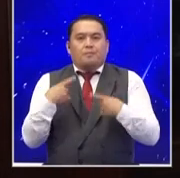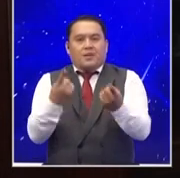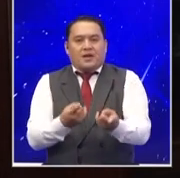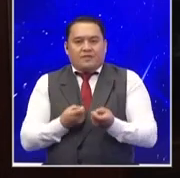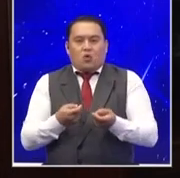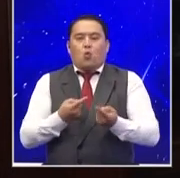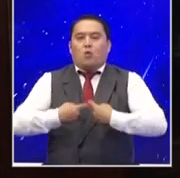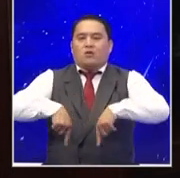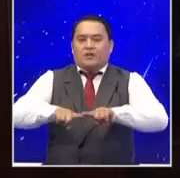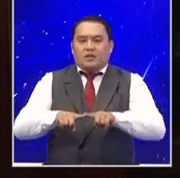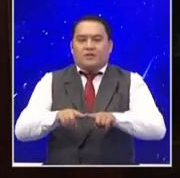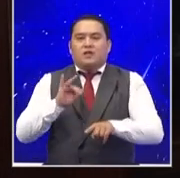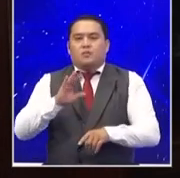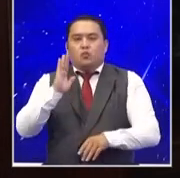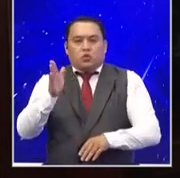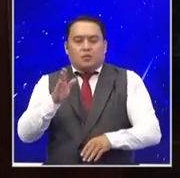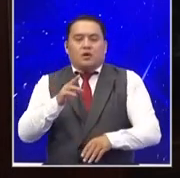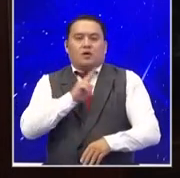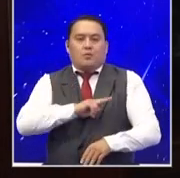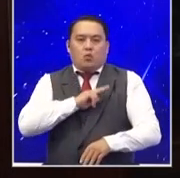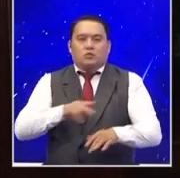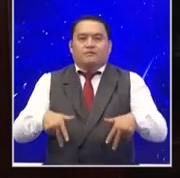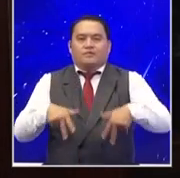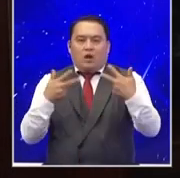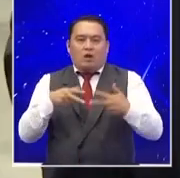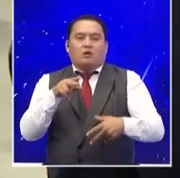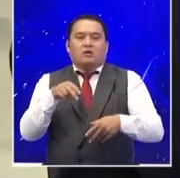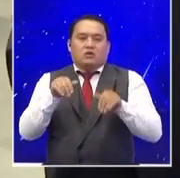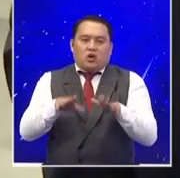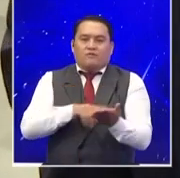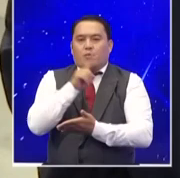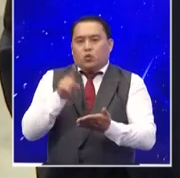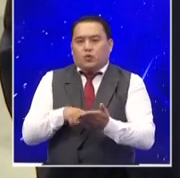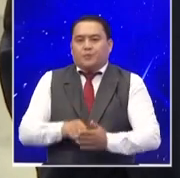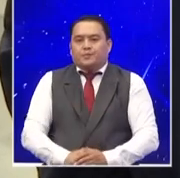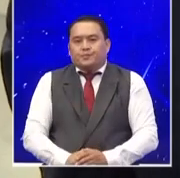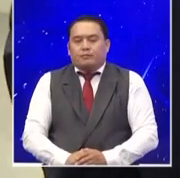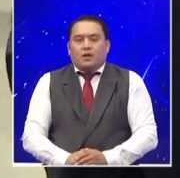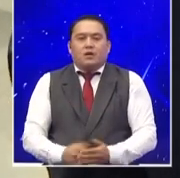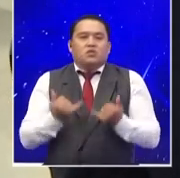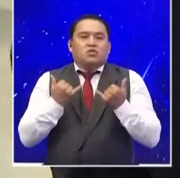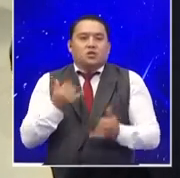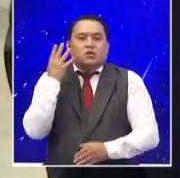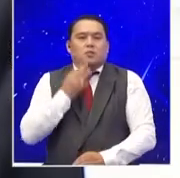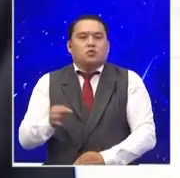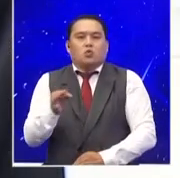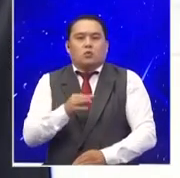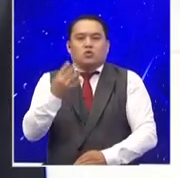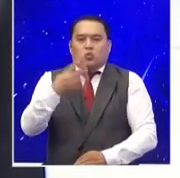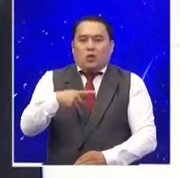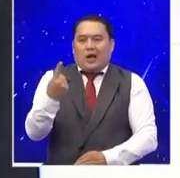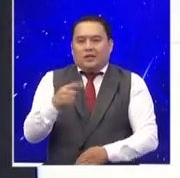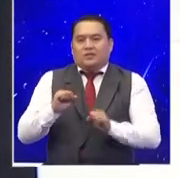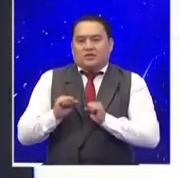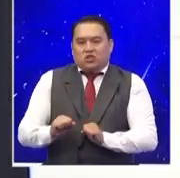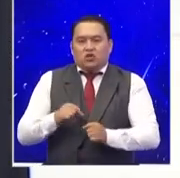всех уполномоченных органов будем в рамках Zoom все вопросы решать. На сегодняшний день в Алматинской области заключено 41 соглашение по